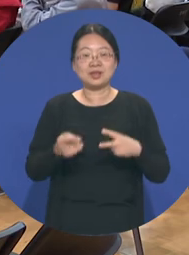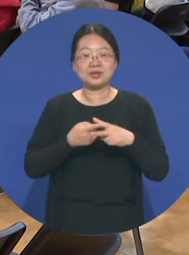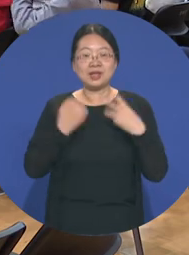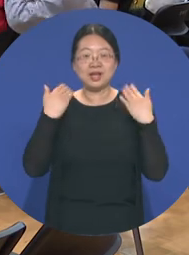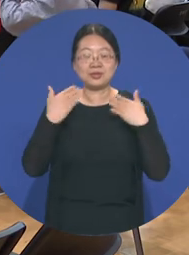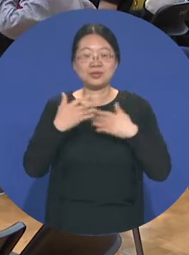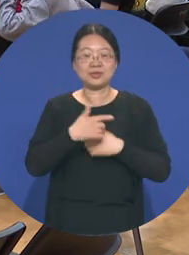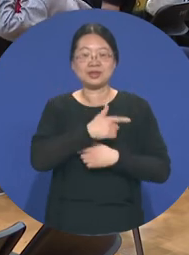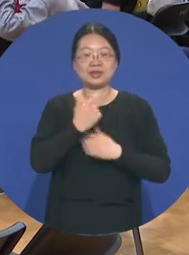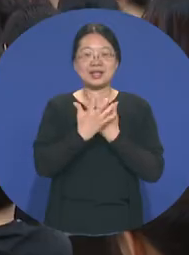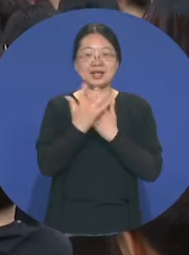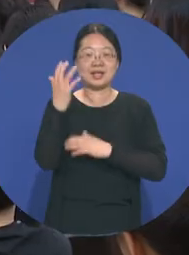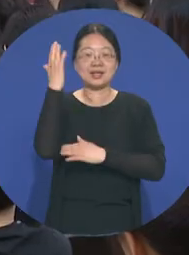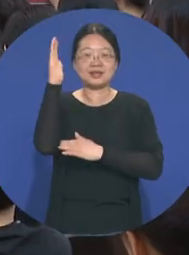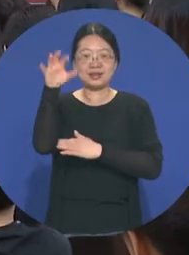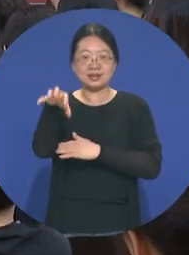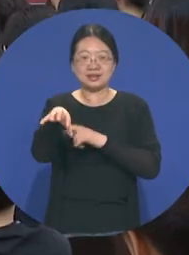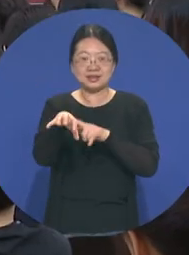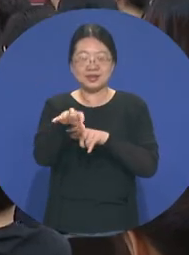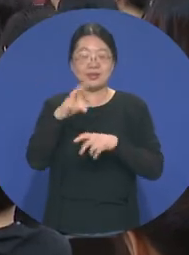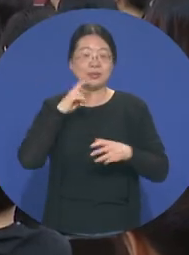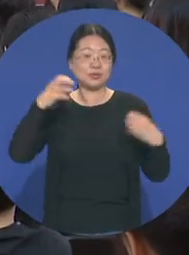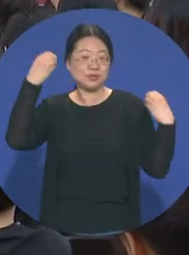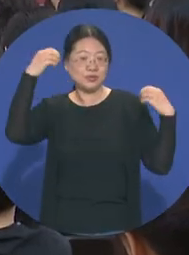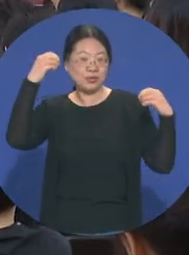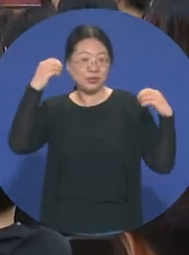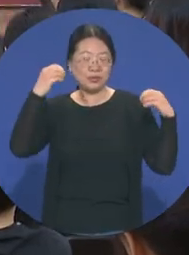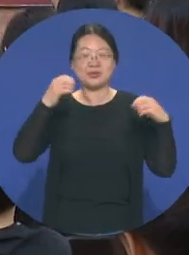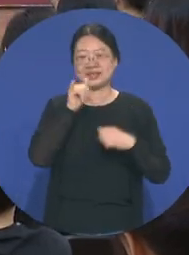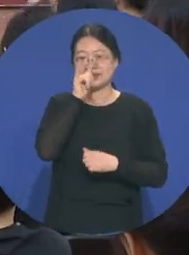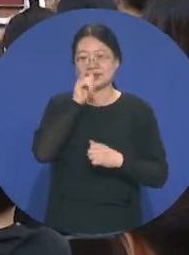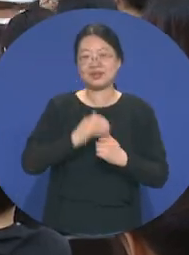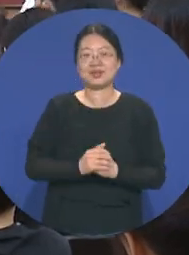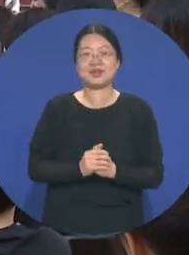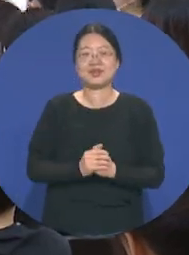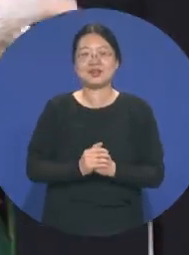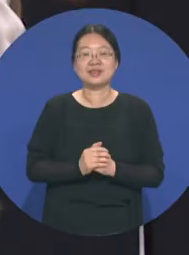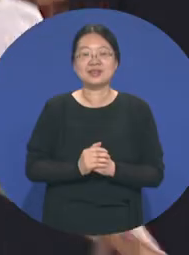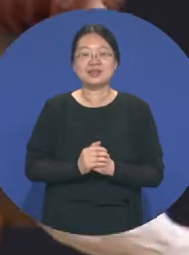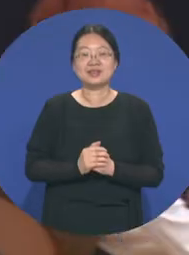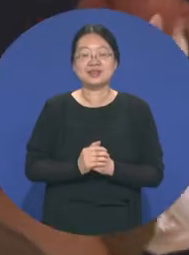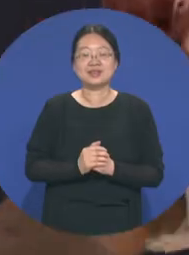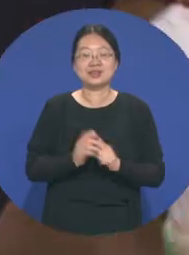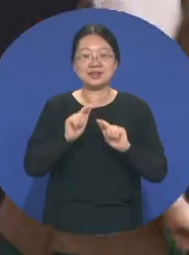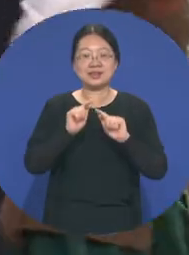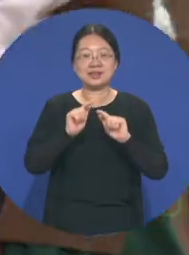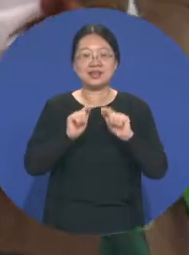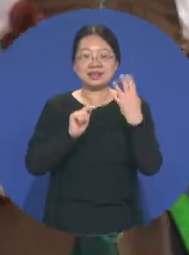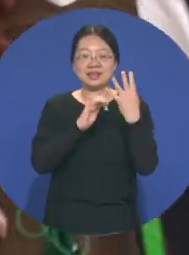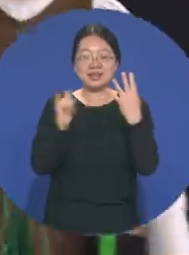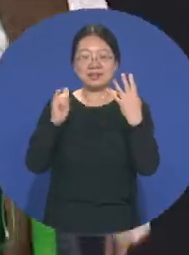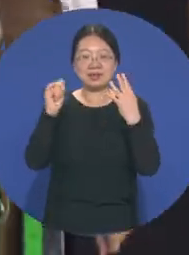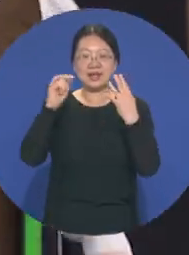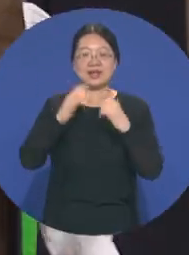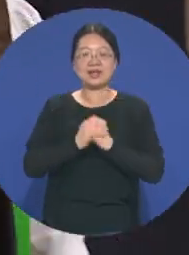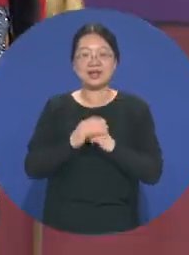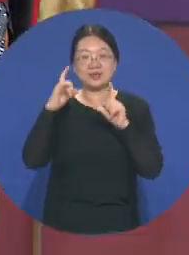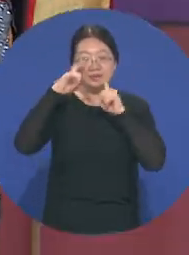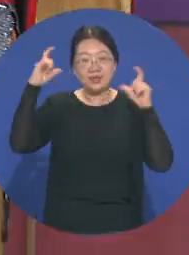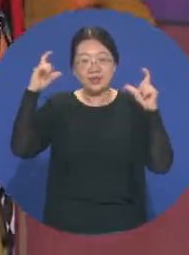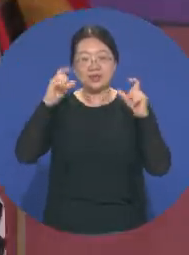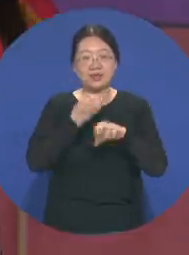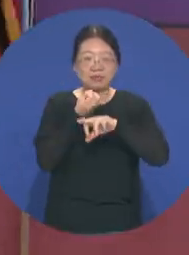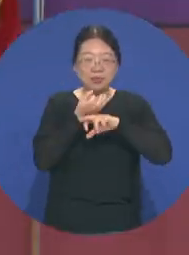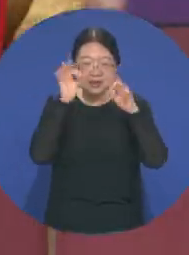초등학교 대강당에서 뮤지컬 공연이 한창입니다. 릴리와 레오, 포피, 토니 등 4명의 주인공이 보물을 찾으러